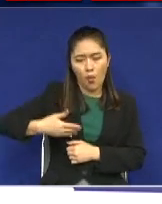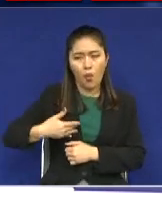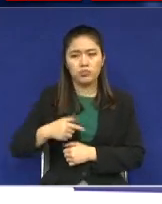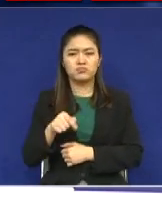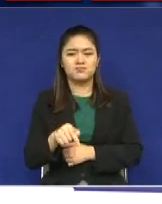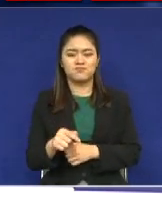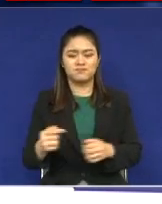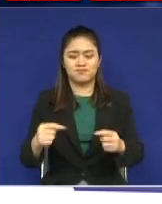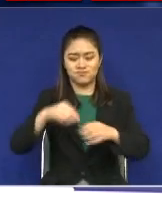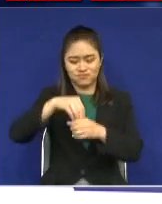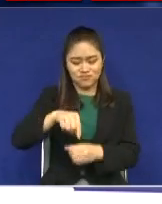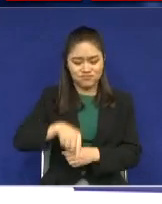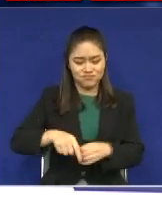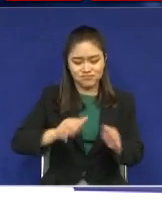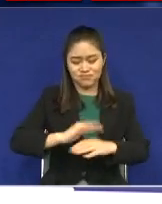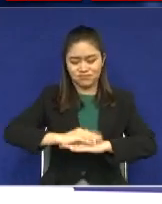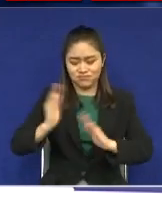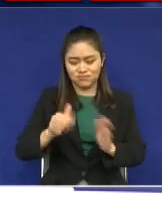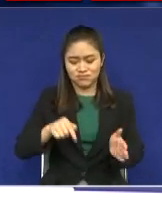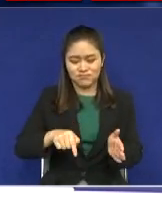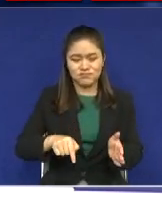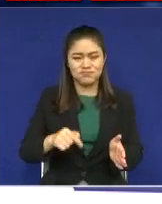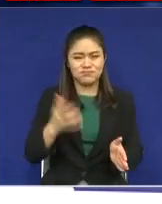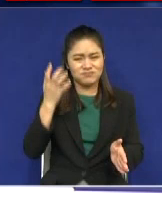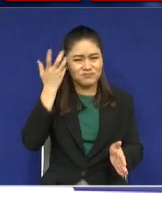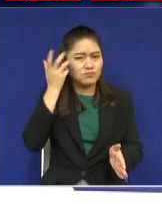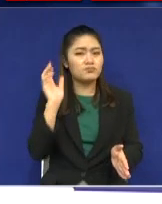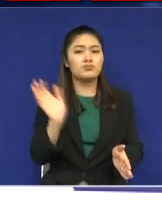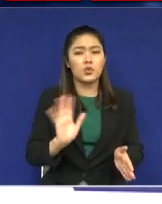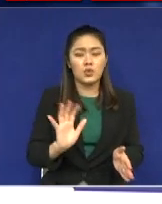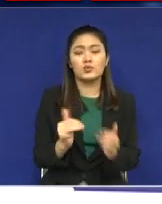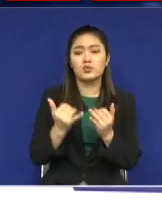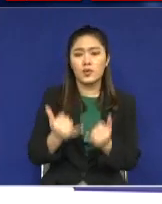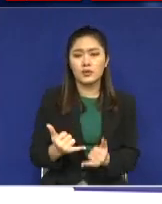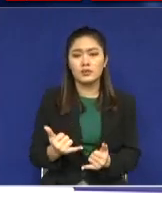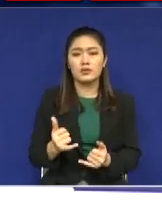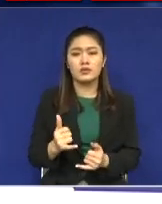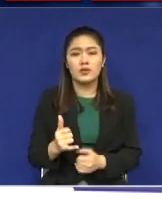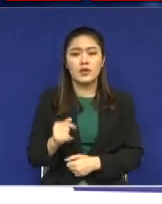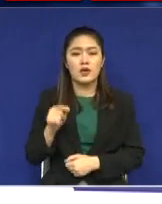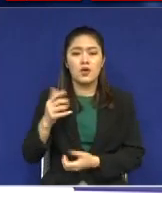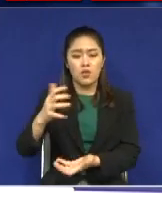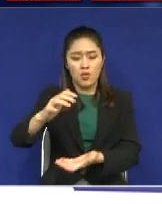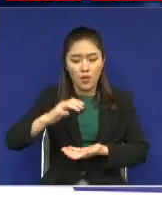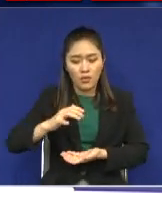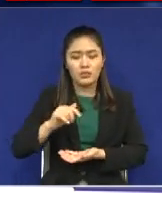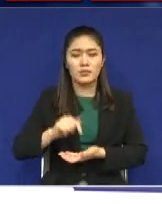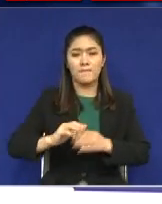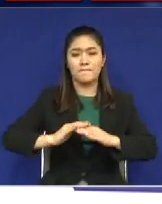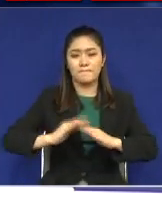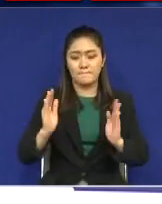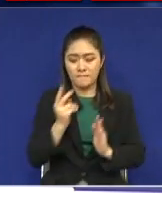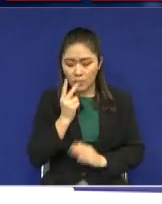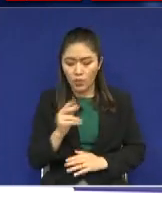จะมีเชื้ออยู่ก็ไม่น่าจะสูงมากนะครับถ้ากังวลมากนะครับก็อาจจะยังไม่ได้ของมาก็ยังอาจจะไม่เปิดของนะ